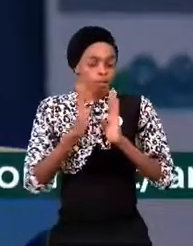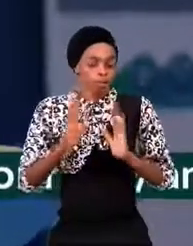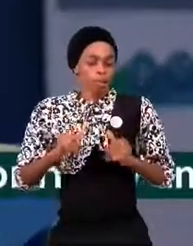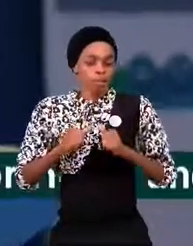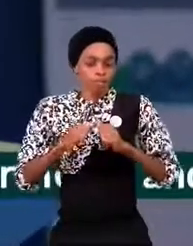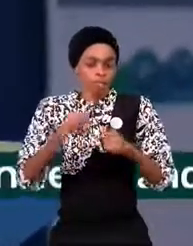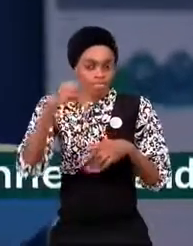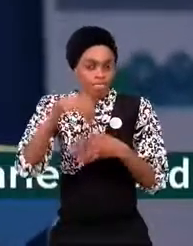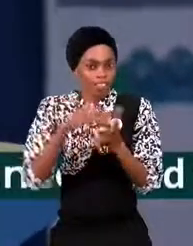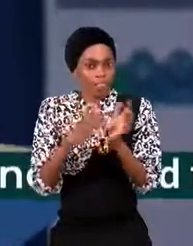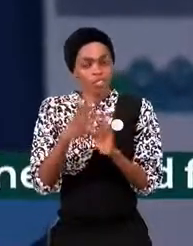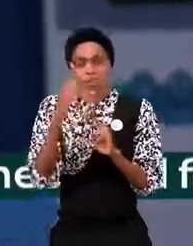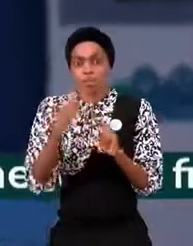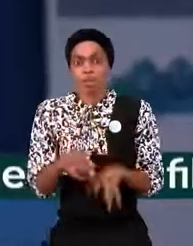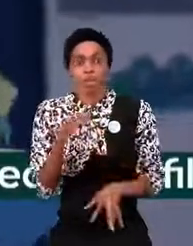Préparons-nous pour nos miracles.